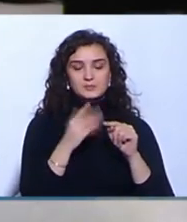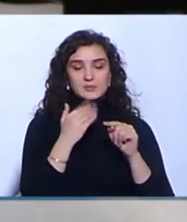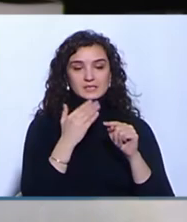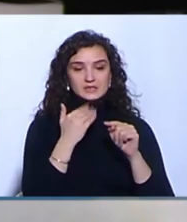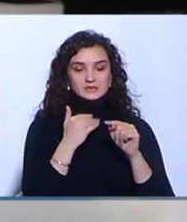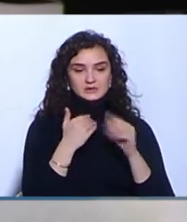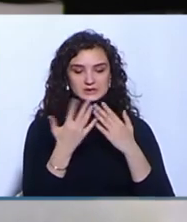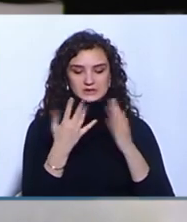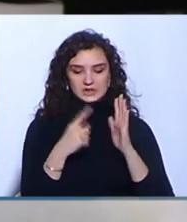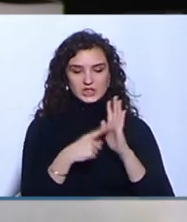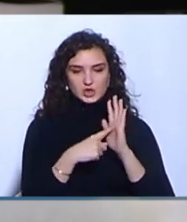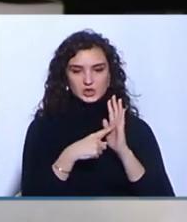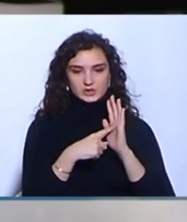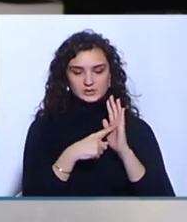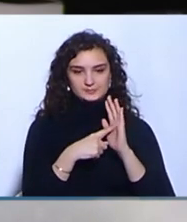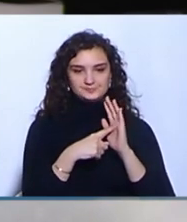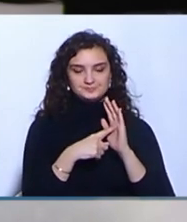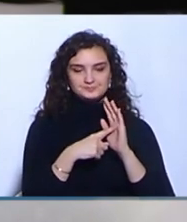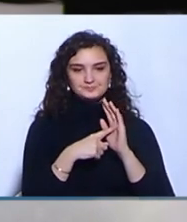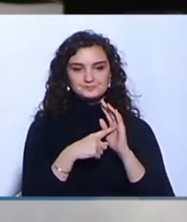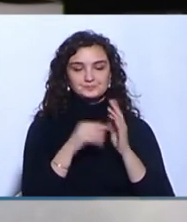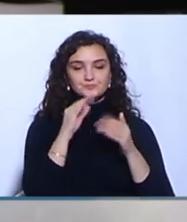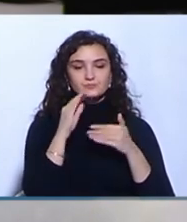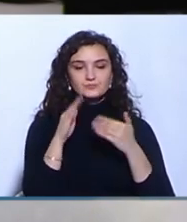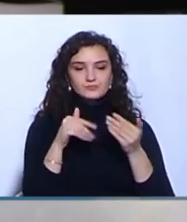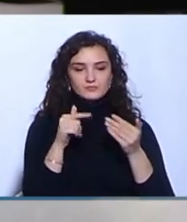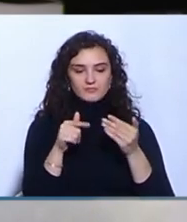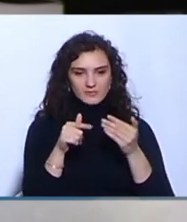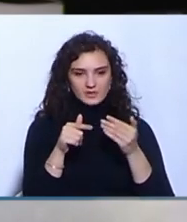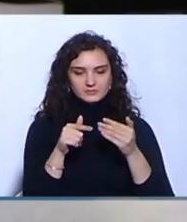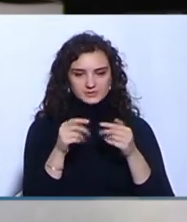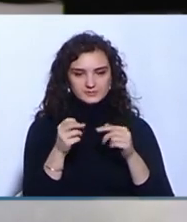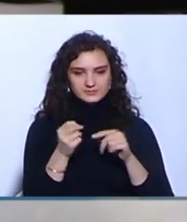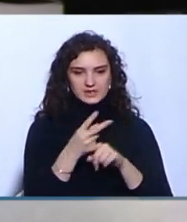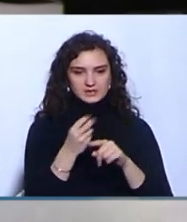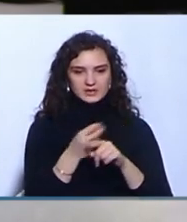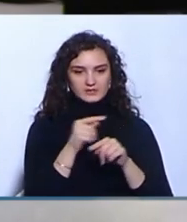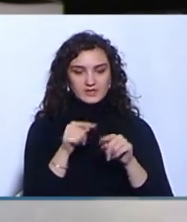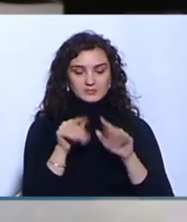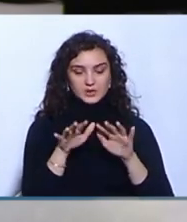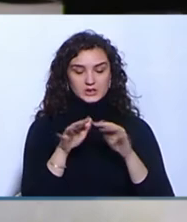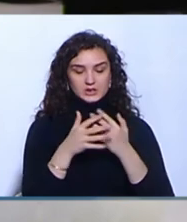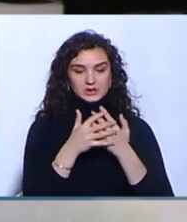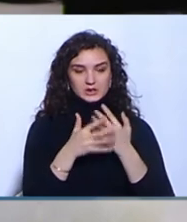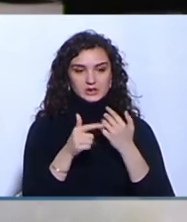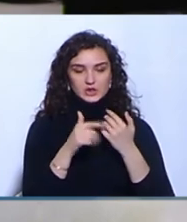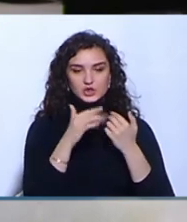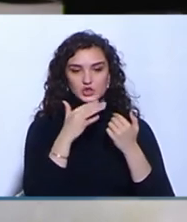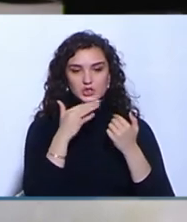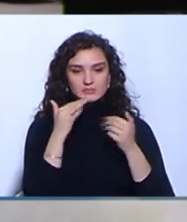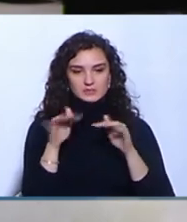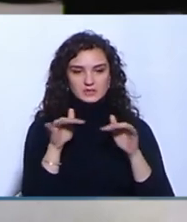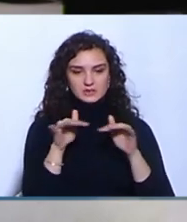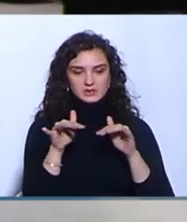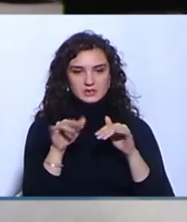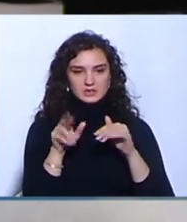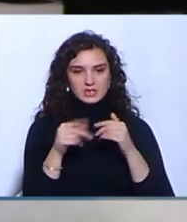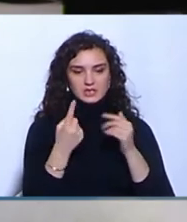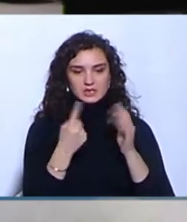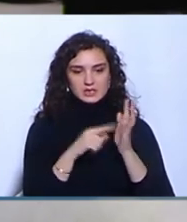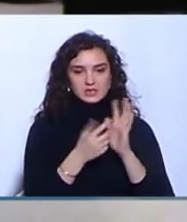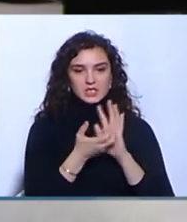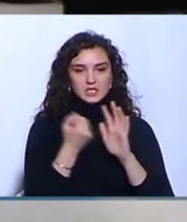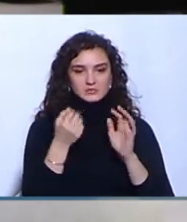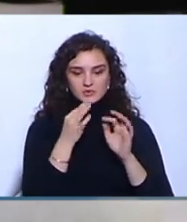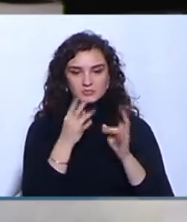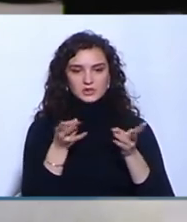მარტივად თითის დაჭერით. თითის დაჭერის შემდეგ განდევნა ხდება შეშუპებული ადგილიდან ამ ჭარბი სითხის. და თითის აღების